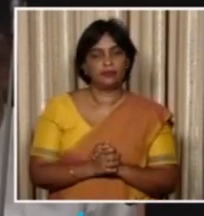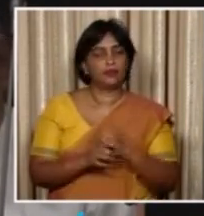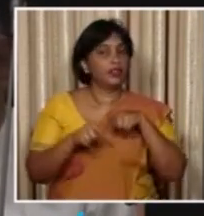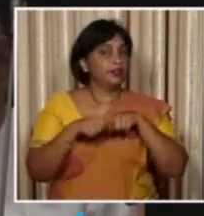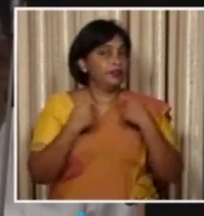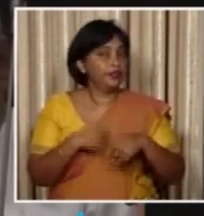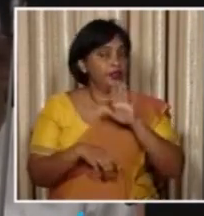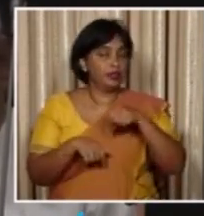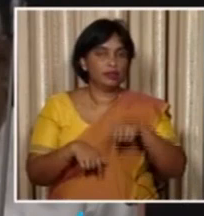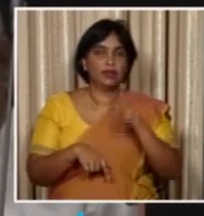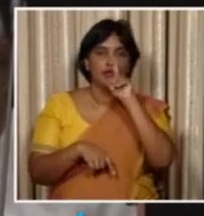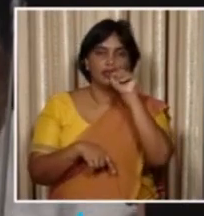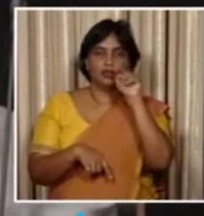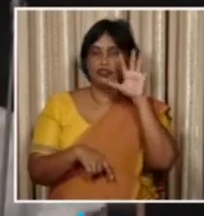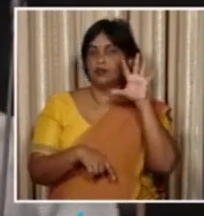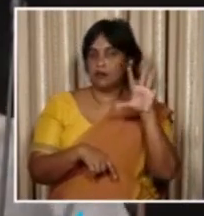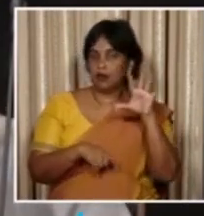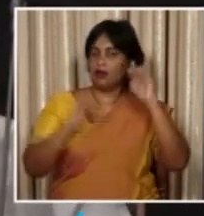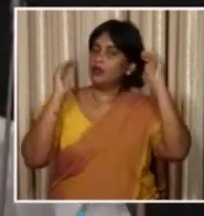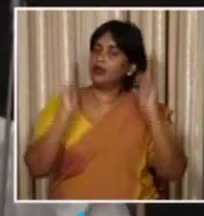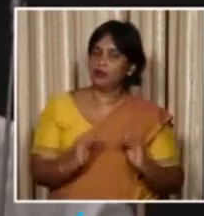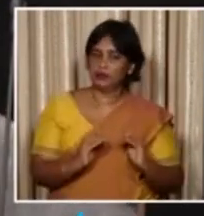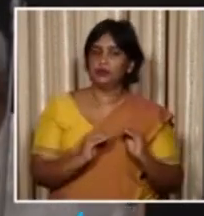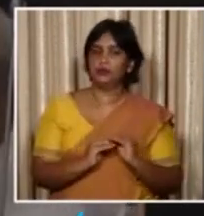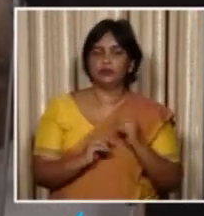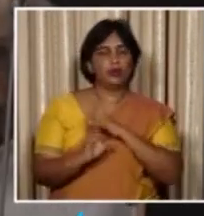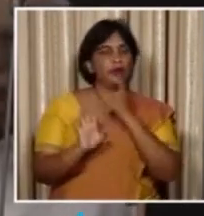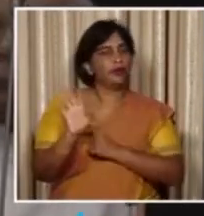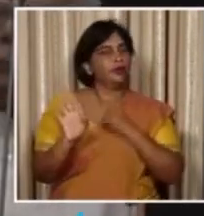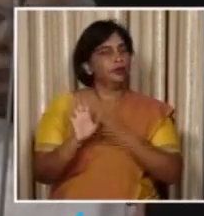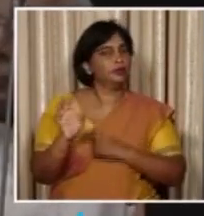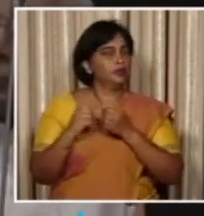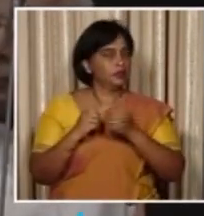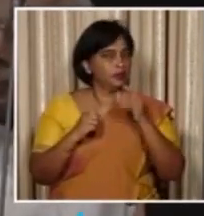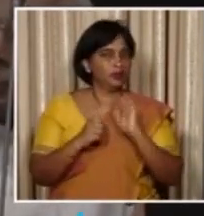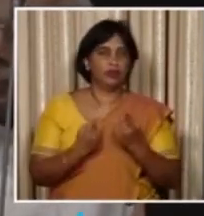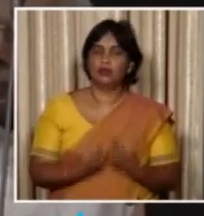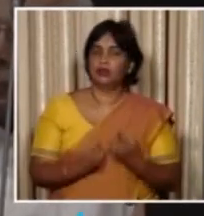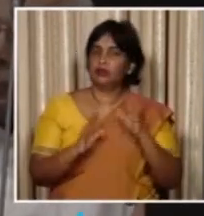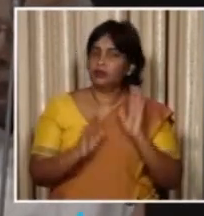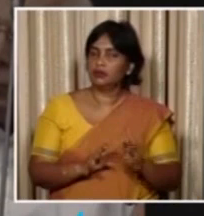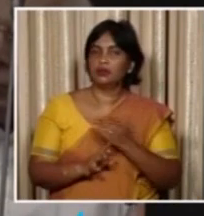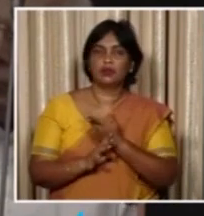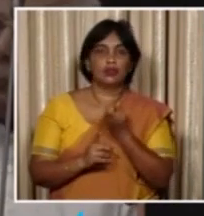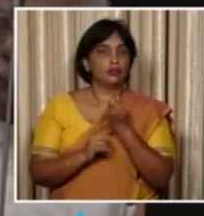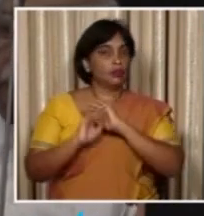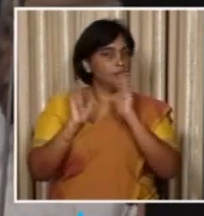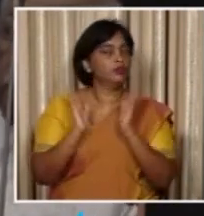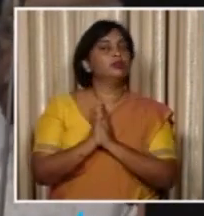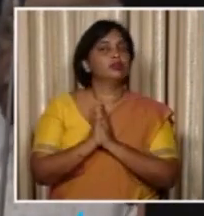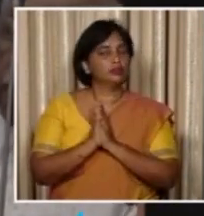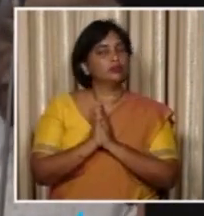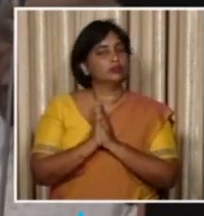ಉದ್ದಮನೆ ದನ್ ಸಿಯಟ್ ಏಕೈ ದಶಮ ಪಾಕ್ ತರಂ ಪಹಲು ವೆಟಿಲ ಅವ್ರದ್ದು ಗಣನಾವಕ್ತಿ ಸೇ ಹಿಂಗಿಯಾಕ್ಲೆಸ ಪ್ರಯತಿ ಪ್ರಾಥಮಿಕ ಗಿನುಮೆ